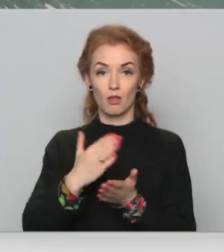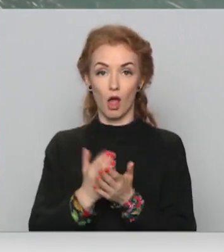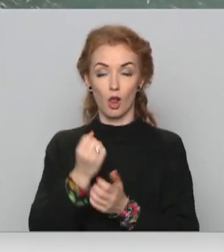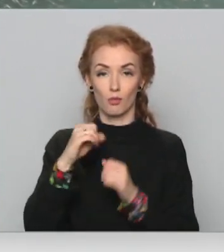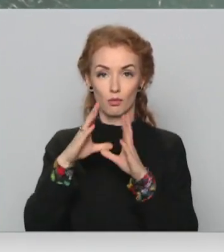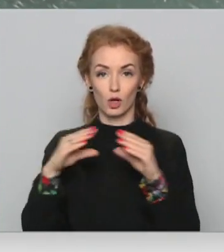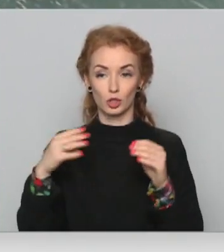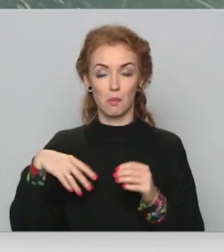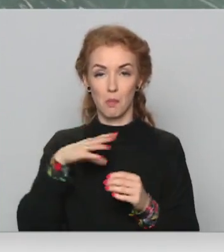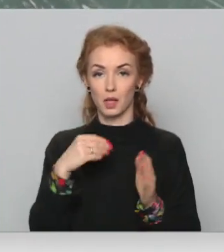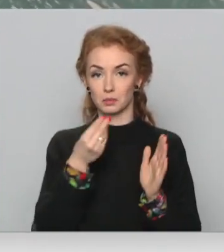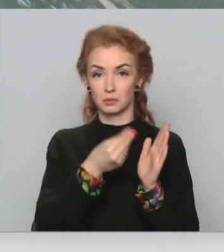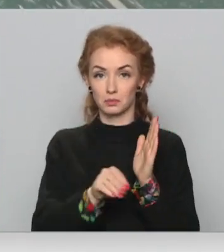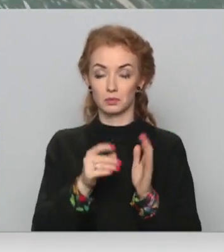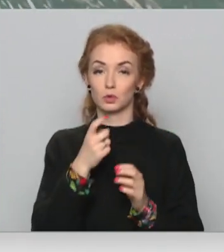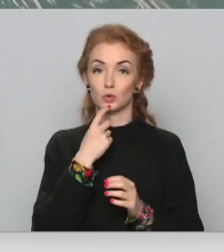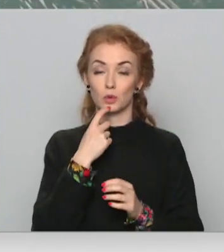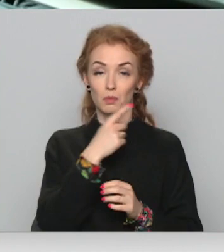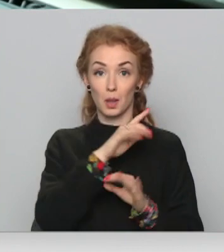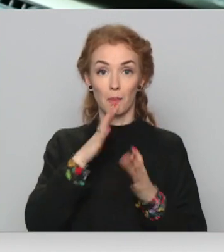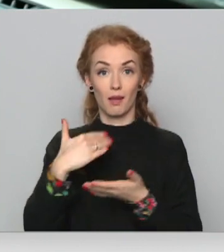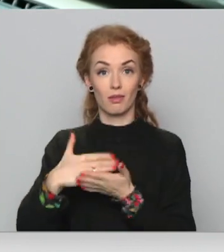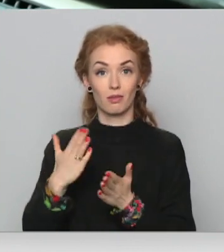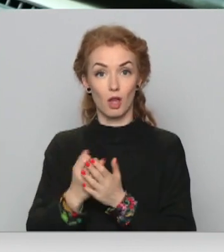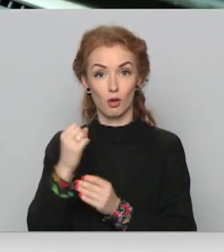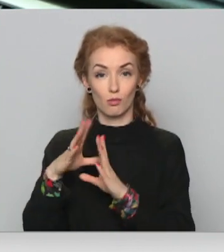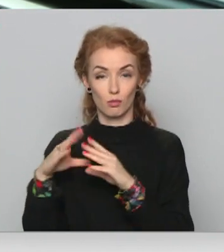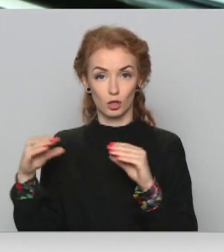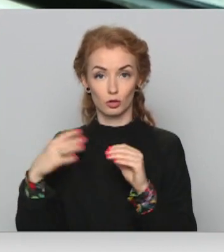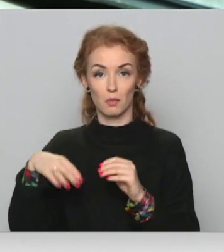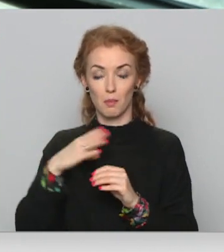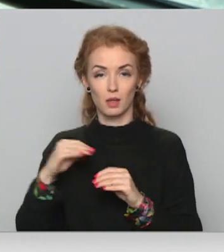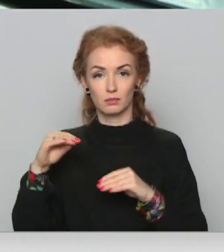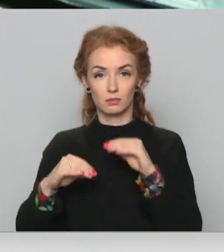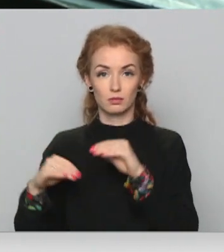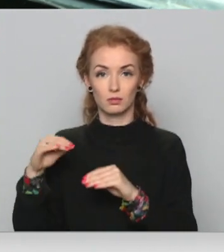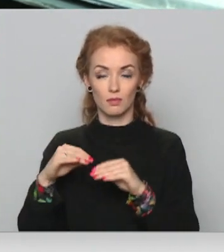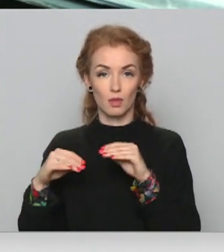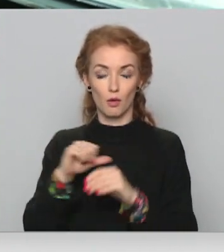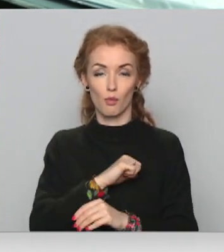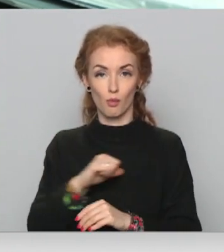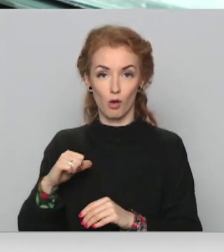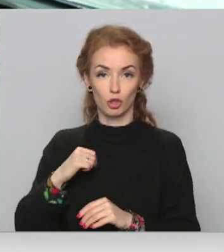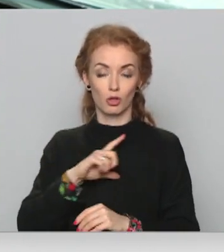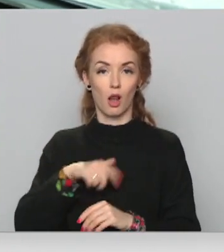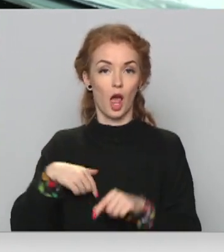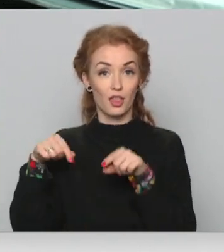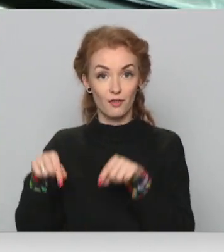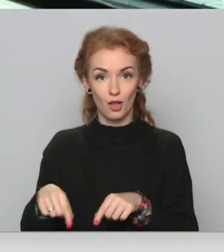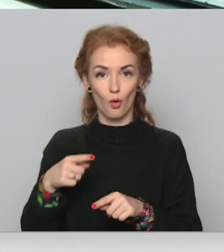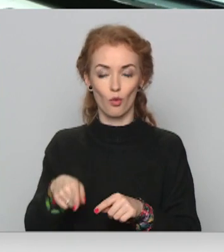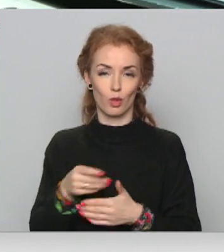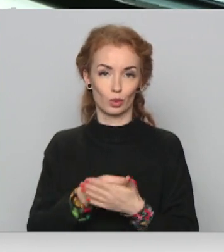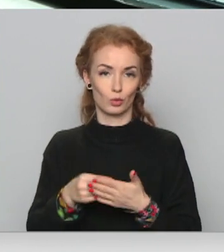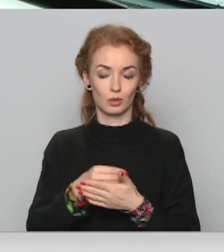mēs pirksim, kas būs gatavotas Somijā, bet daļu no savām bruņu mašīnām mēs gatavosim paši Latvijā, un kas